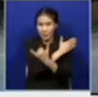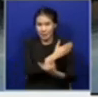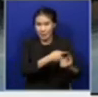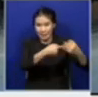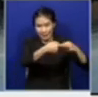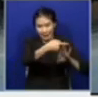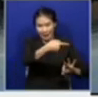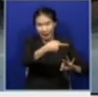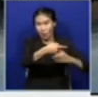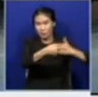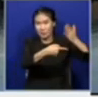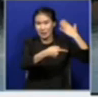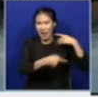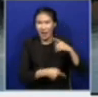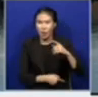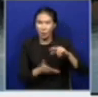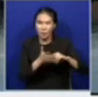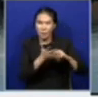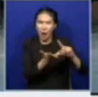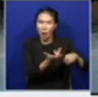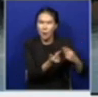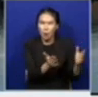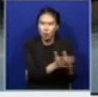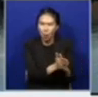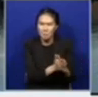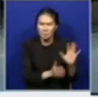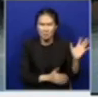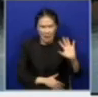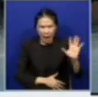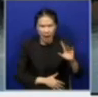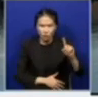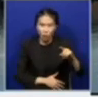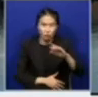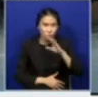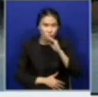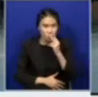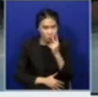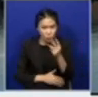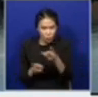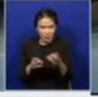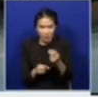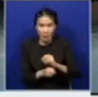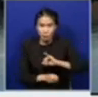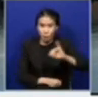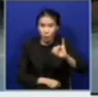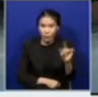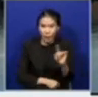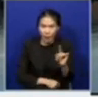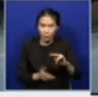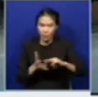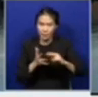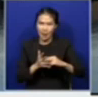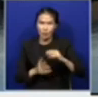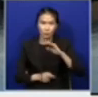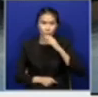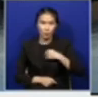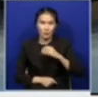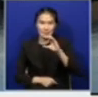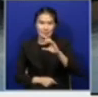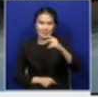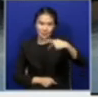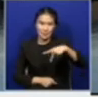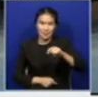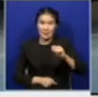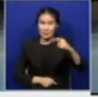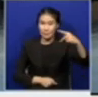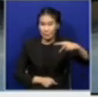0.12% ไม่สามารถใช้อธิบายประโยชน์ที่ไทยจะได้รับจากการเข้าร่วมความตกลง CPTPP ได้อย่างแท้จริงเพราะเป็นการน